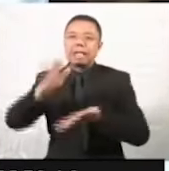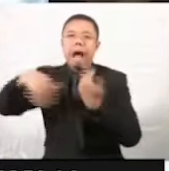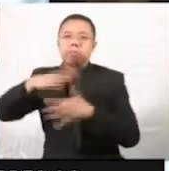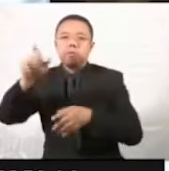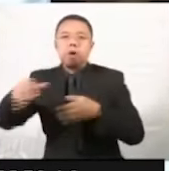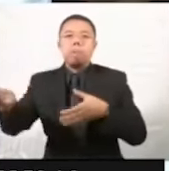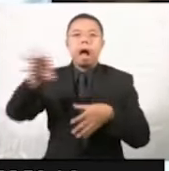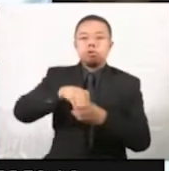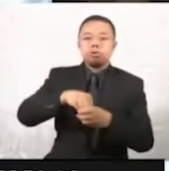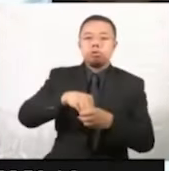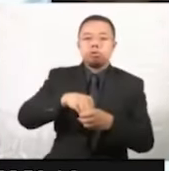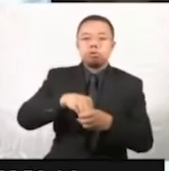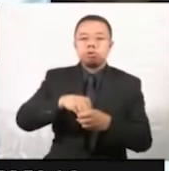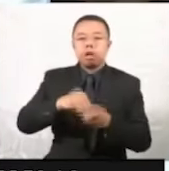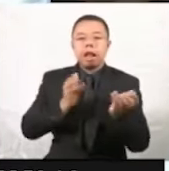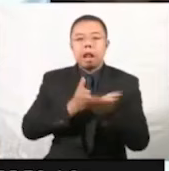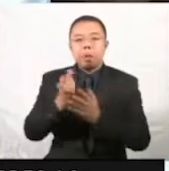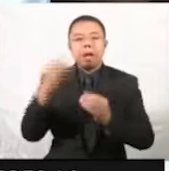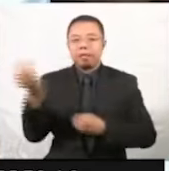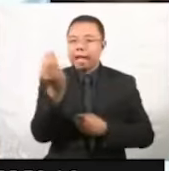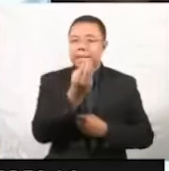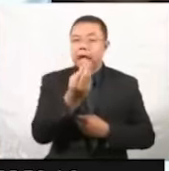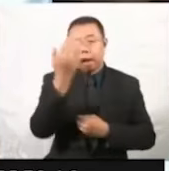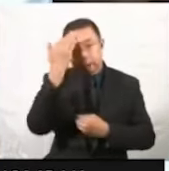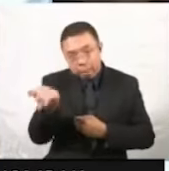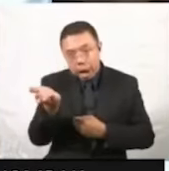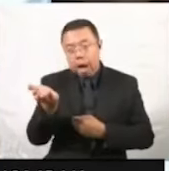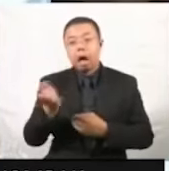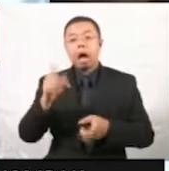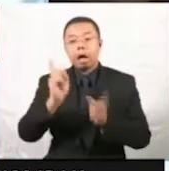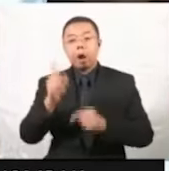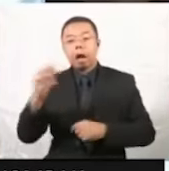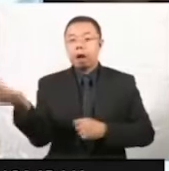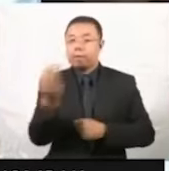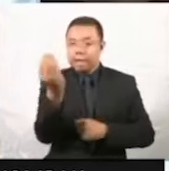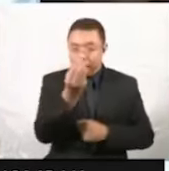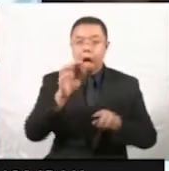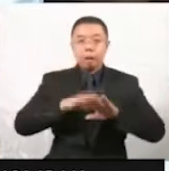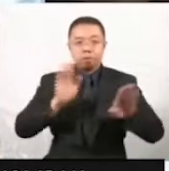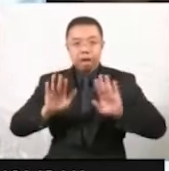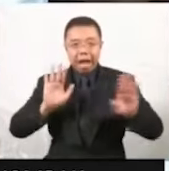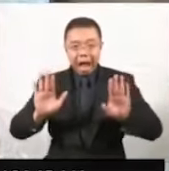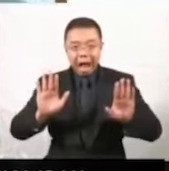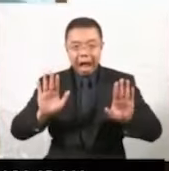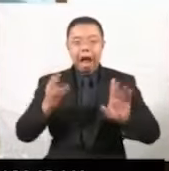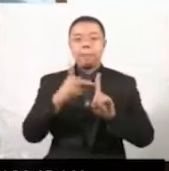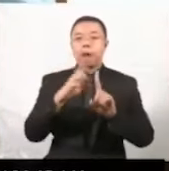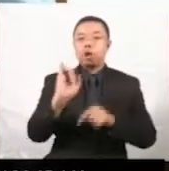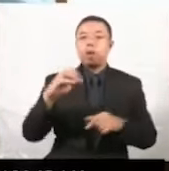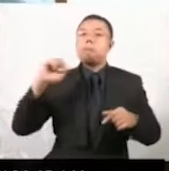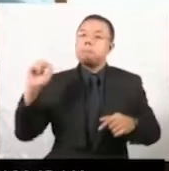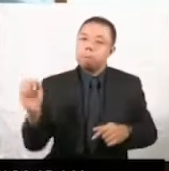asing hanya dengan eh pariwisata karena dengan pariwisata maka budaya badui